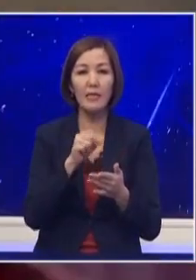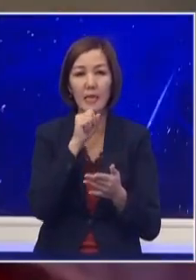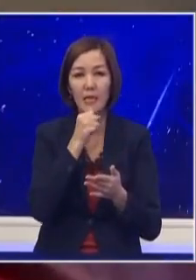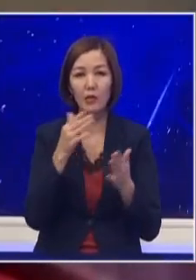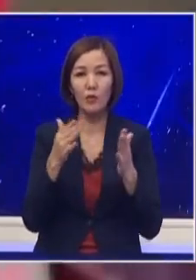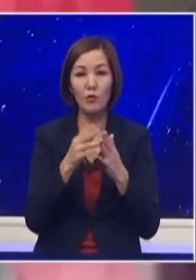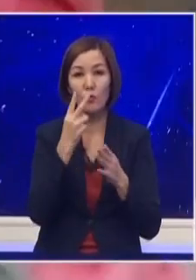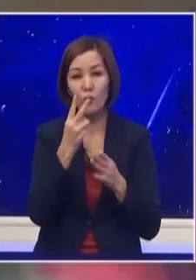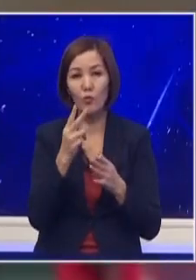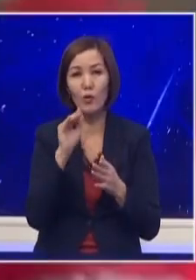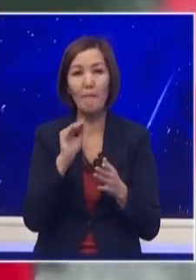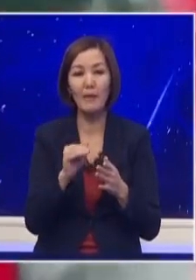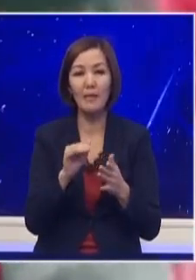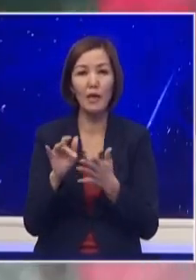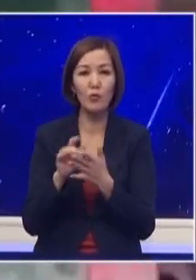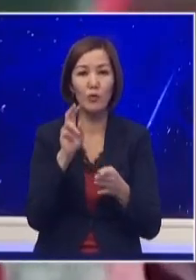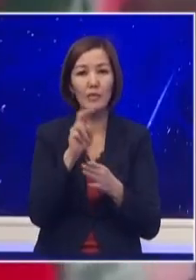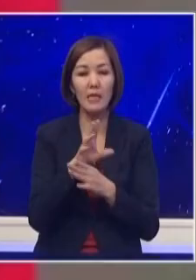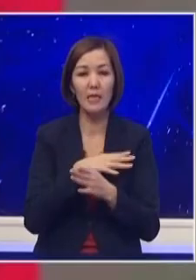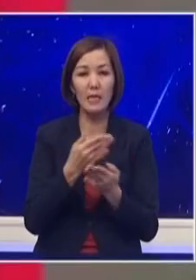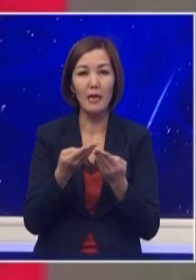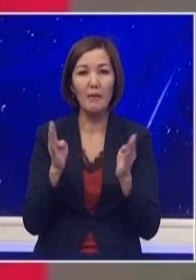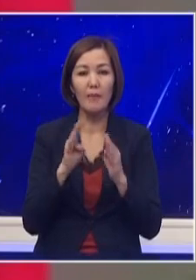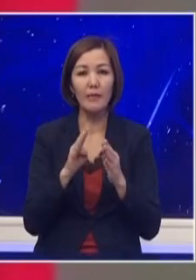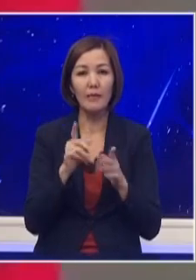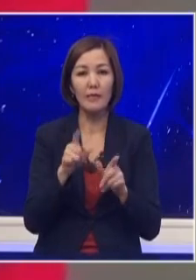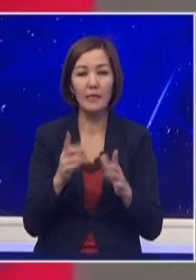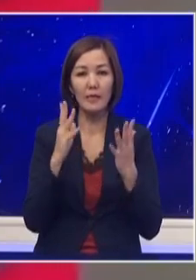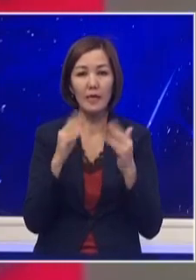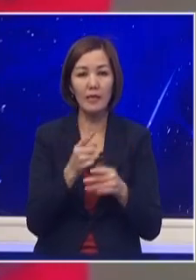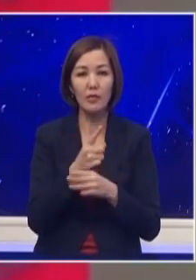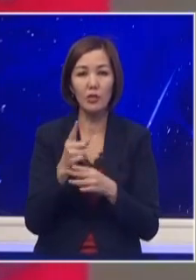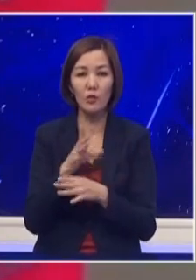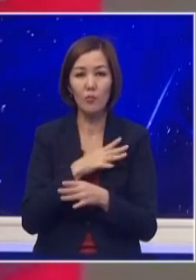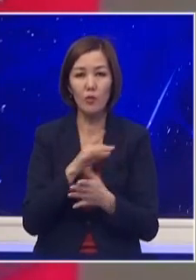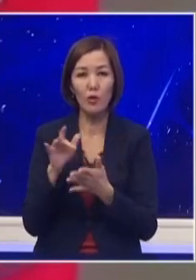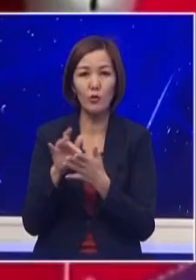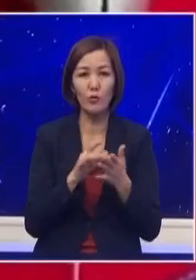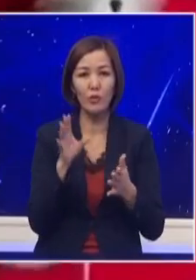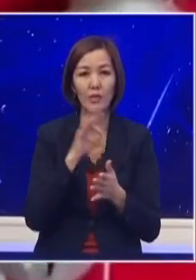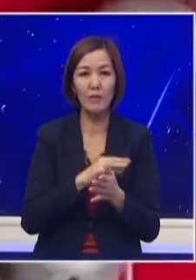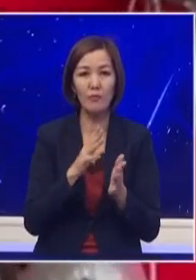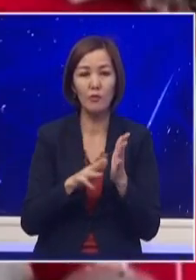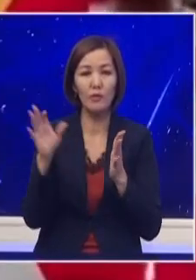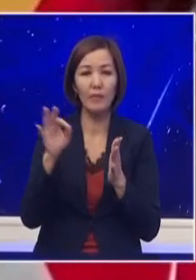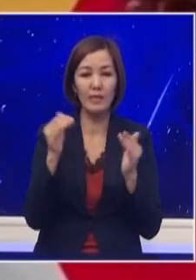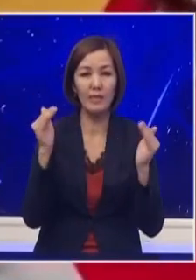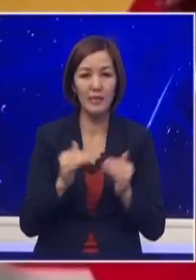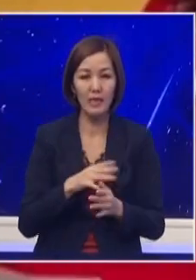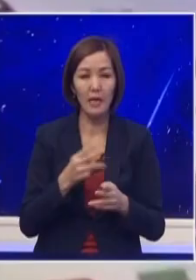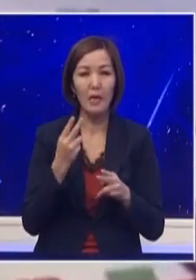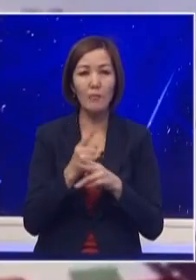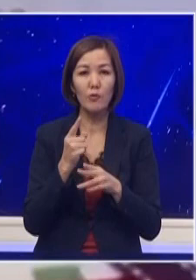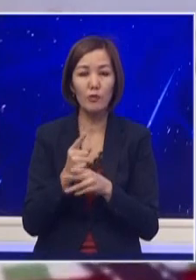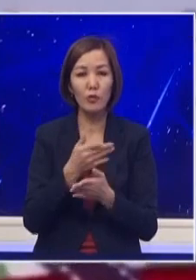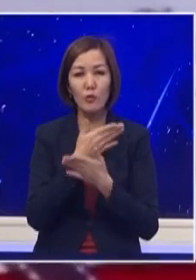адам келетін. Алайда былтыр пандемия кезінде адам санына қатысты шектеу болған. Соның салдарынан туризмнен түсетін табыс 90%-ке азайған. Биыл